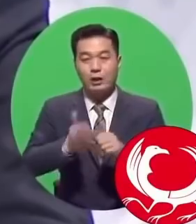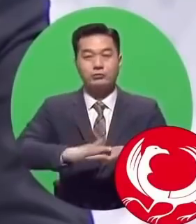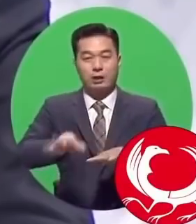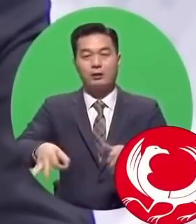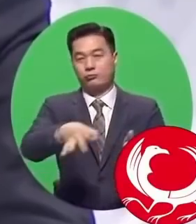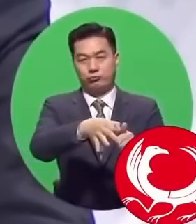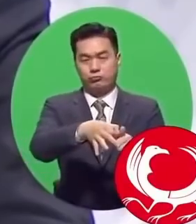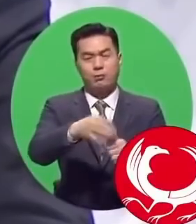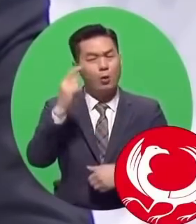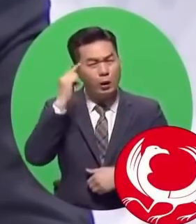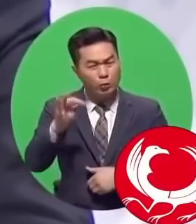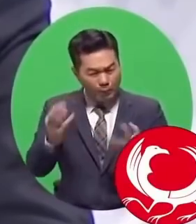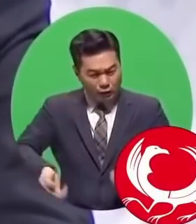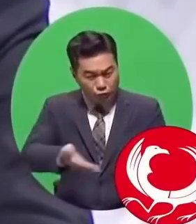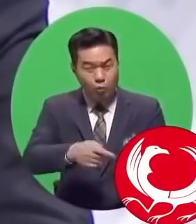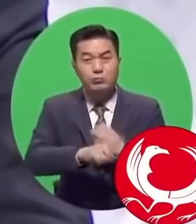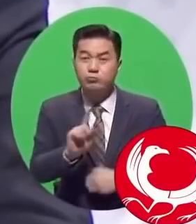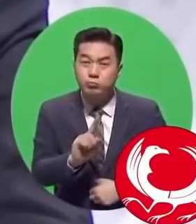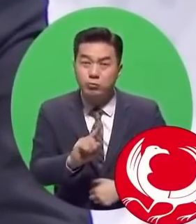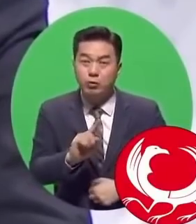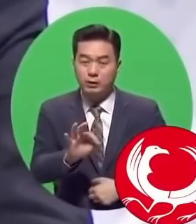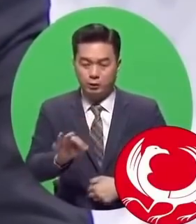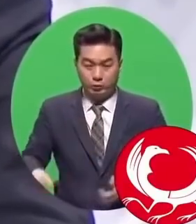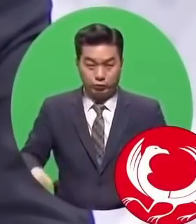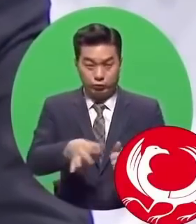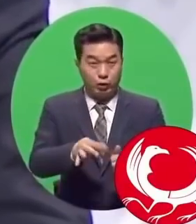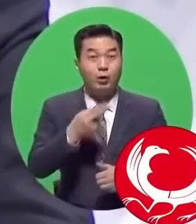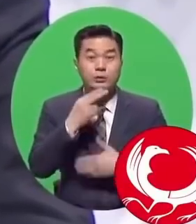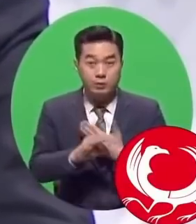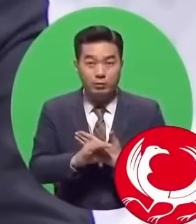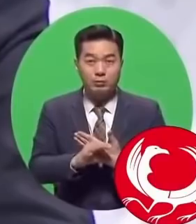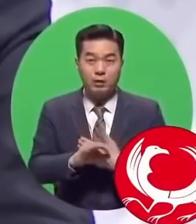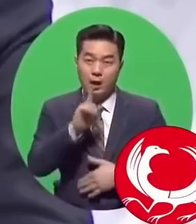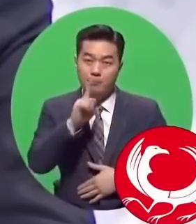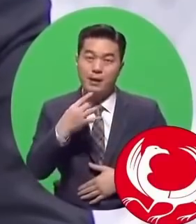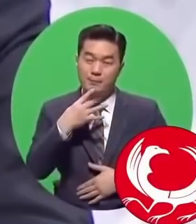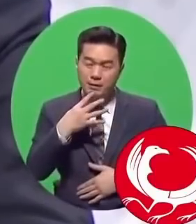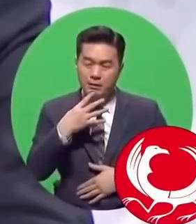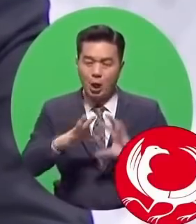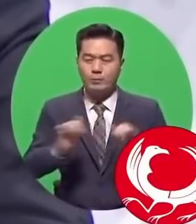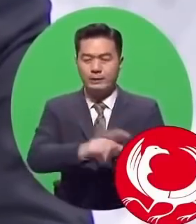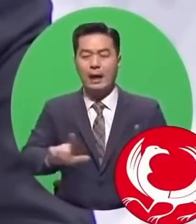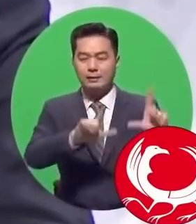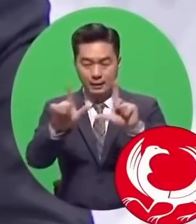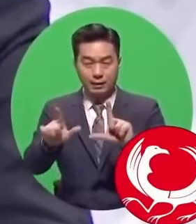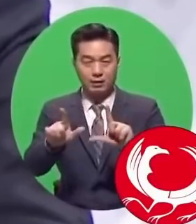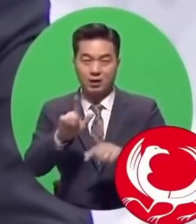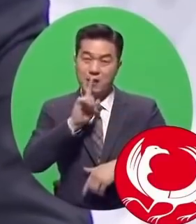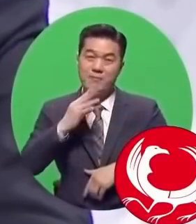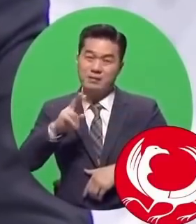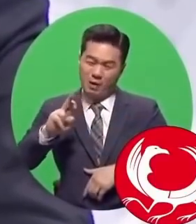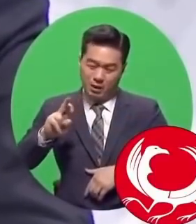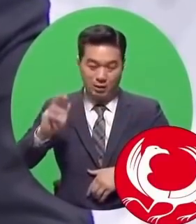드리겠습니다. 왜 이렇게 돈을 드리느냐? 이 돈을 드리지 않으면 말로만 국민을 잘 살게 하겠다 되지